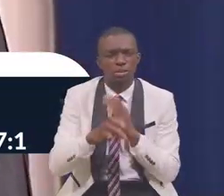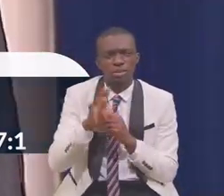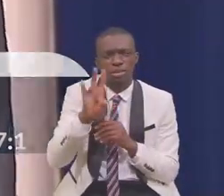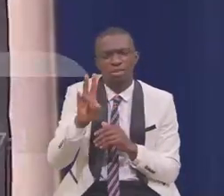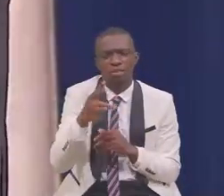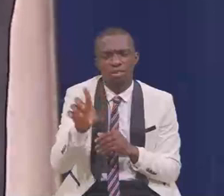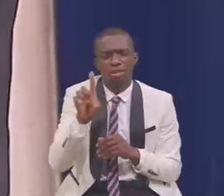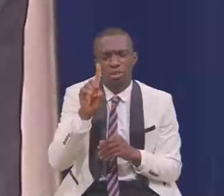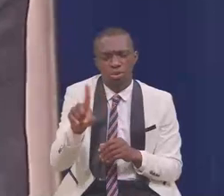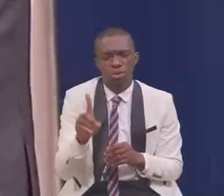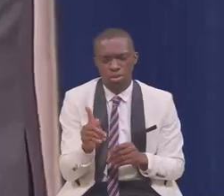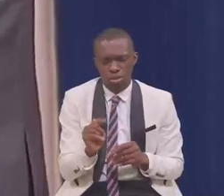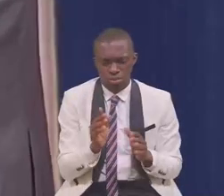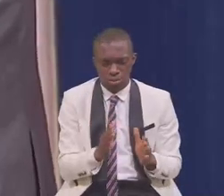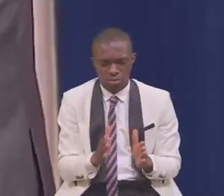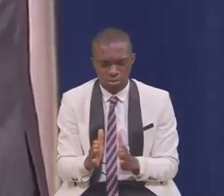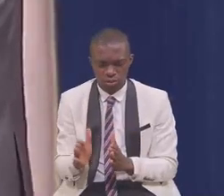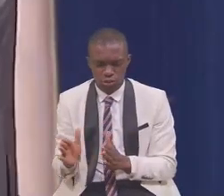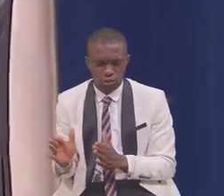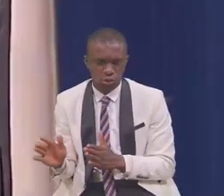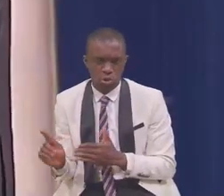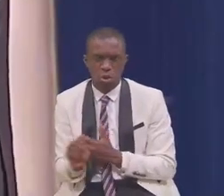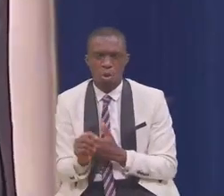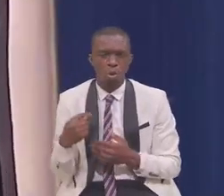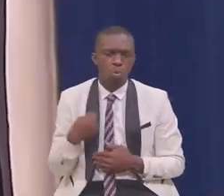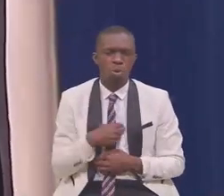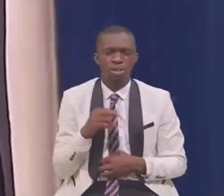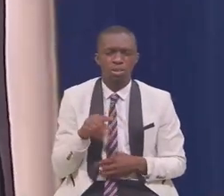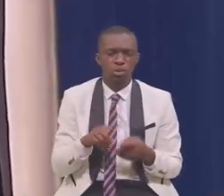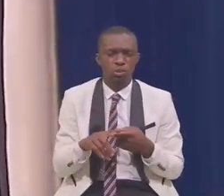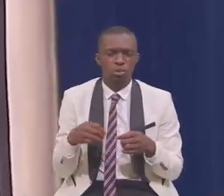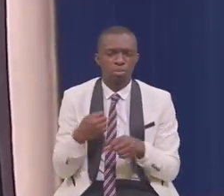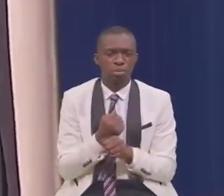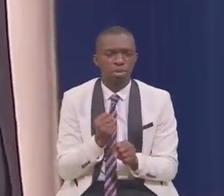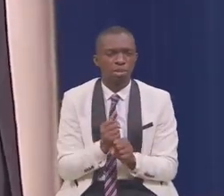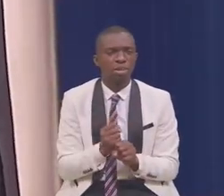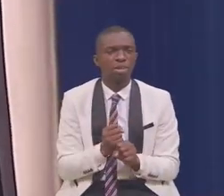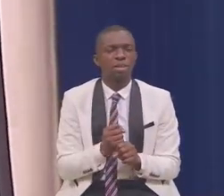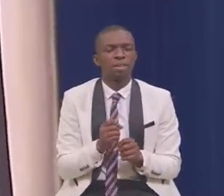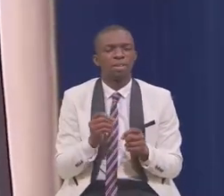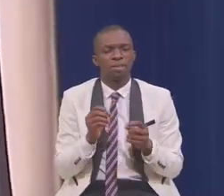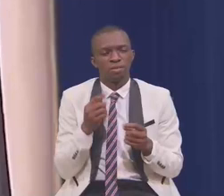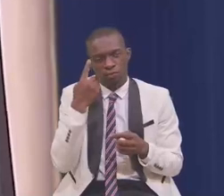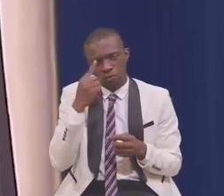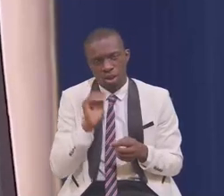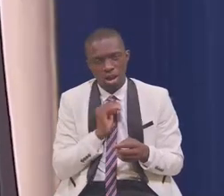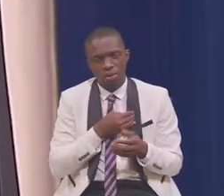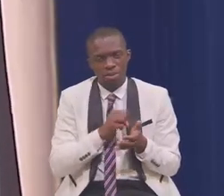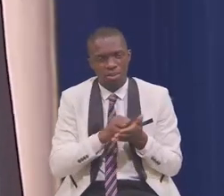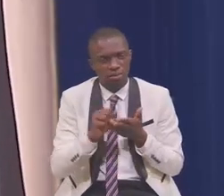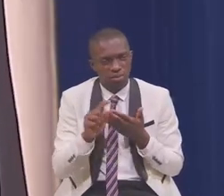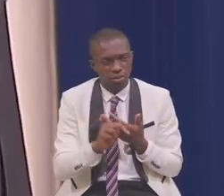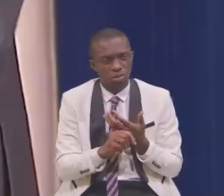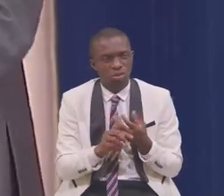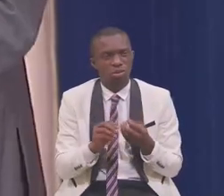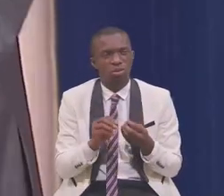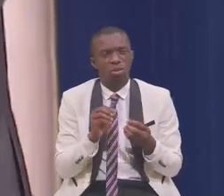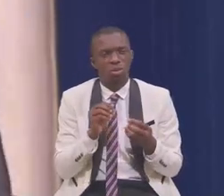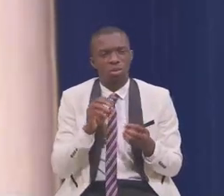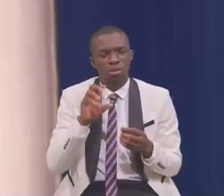faut faire pour notre sanctification. Deuxième Corinthiens 7, 1. Ayant donc de